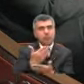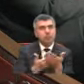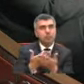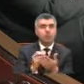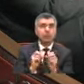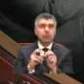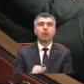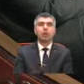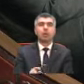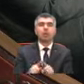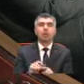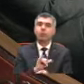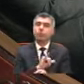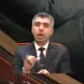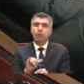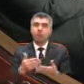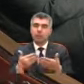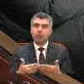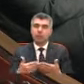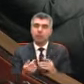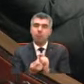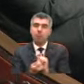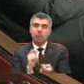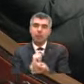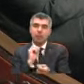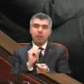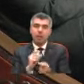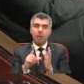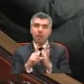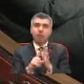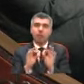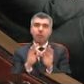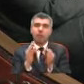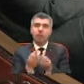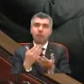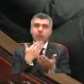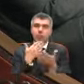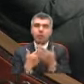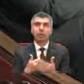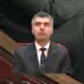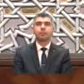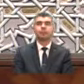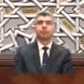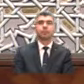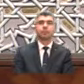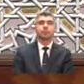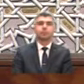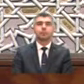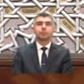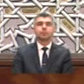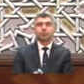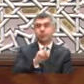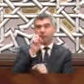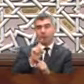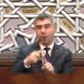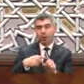الآن أي قرار في هذا الموضوع بالنسبة للتعديلات ديال مدونة الأسرة. شكرا. شكرا السيد الوزير. تعقيب السيدة